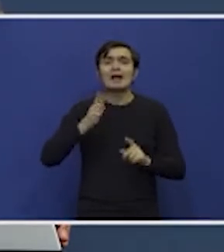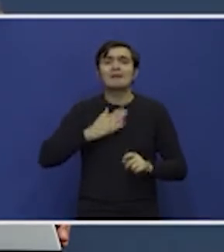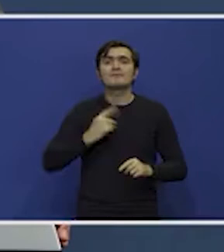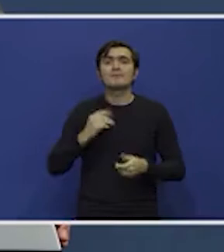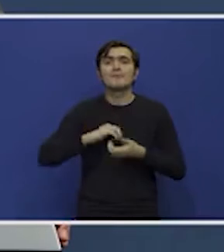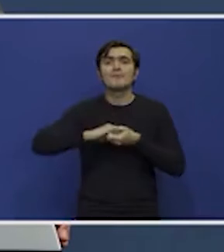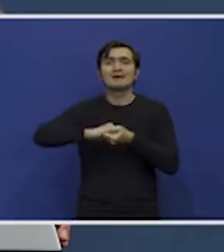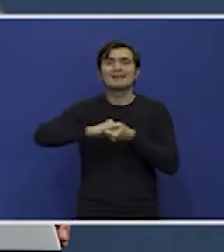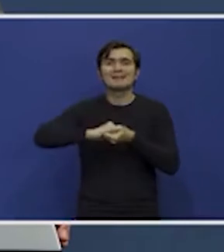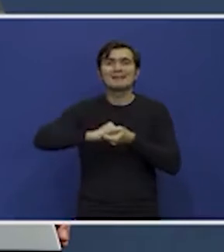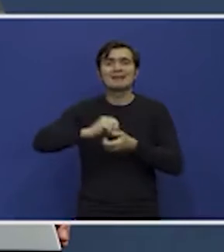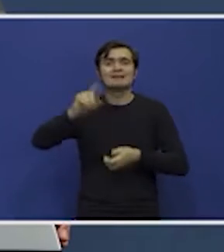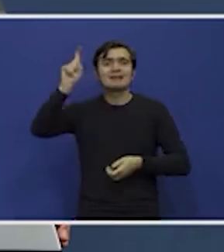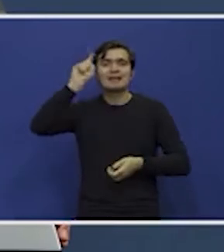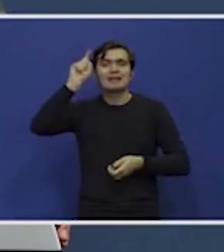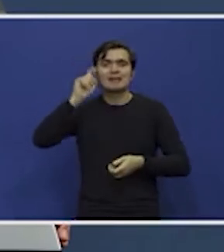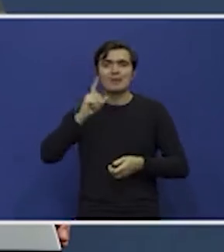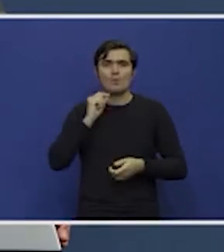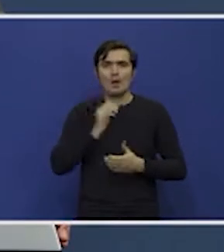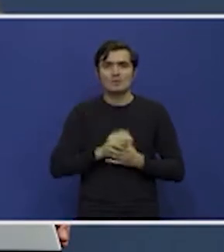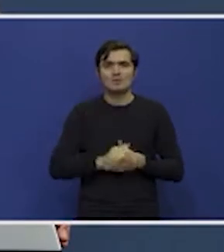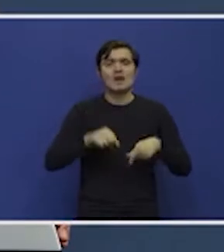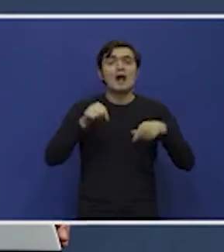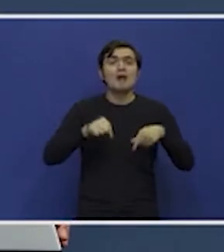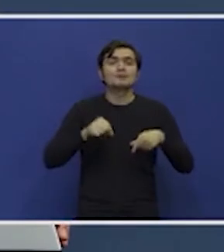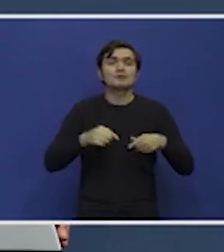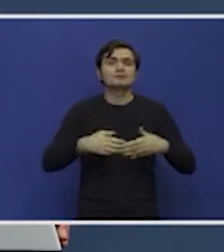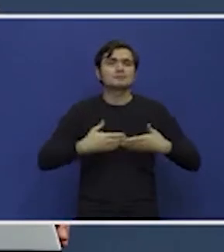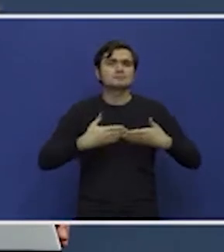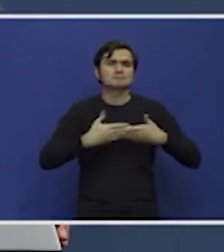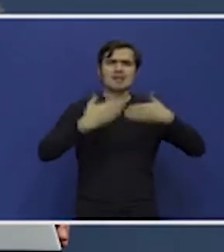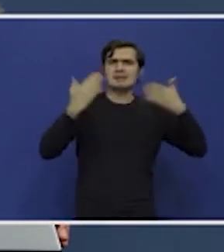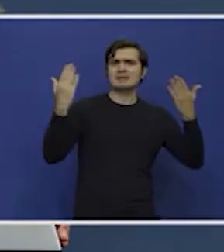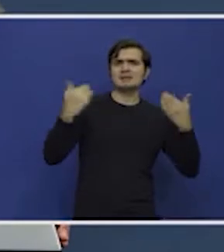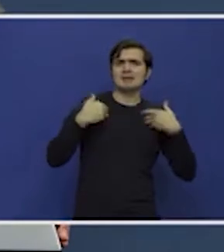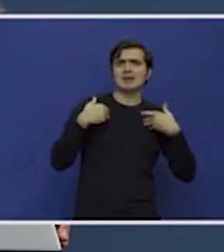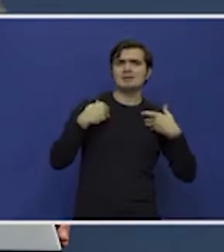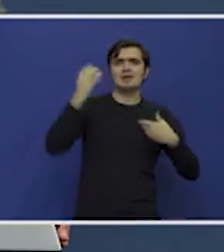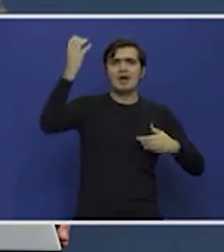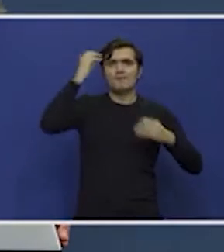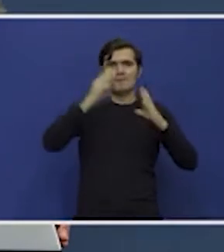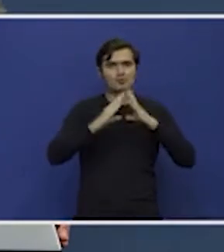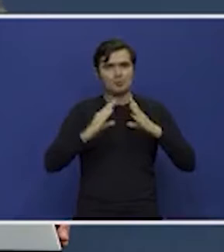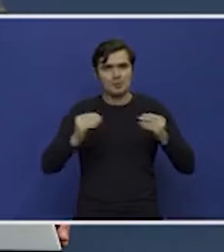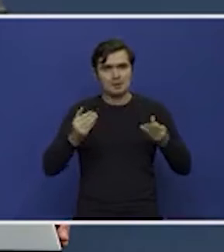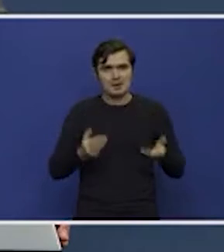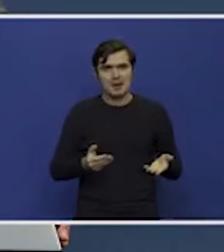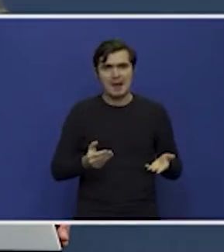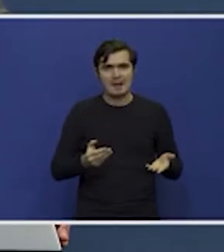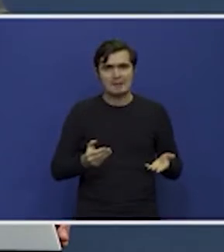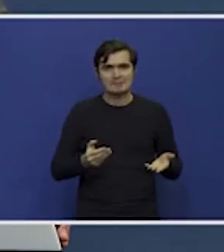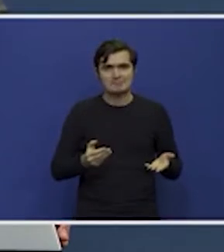parteneriat și această încredere. Această deschidere din partea Guvernului României se